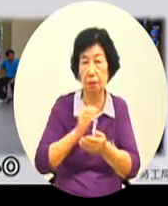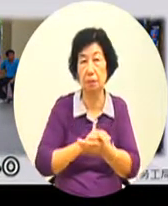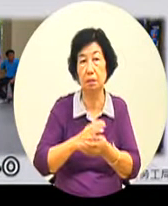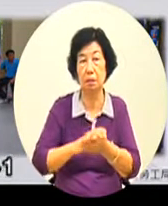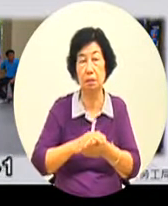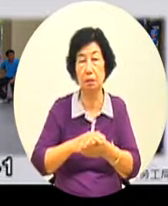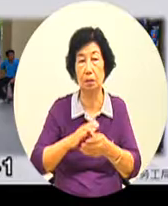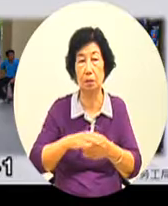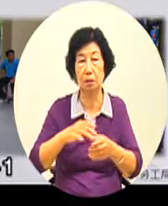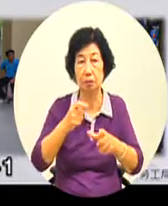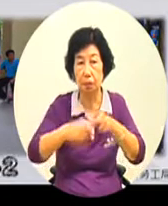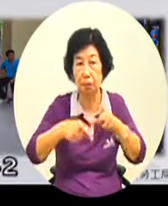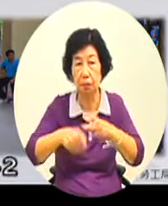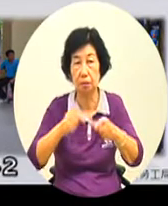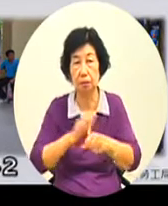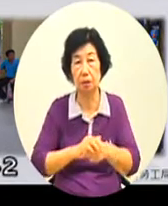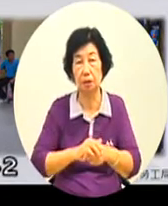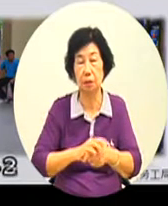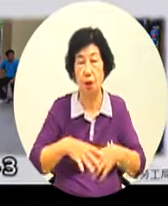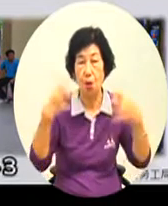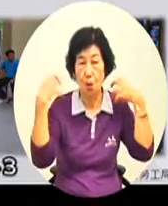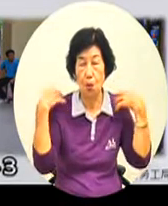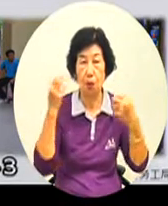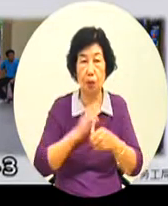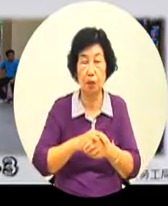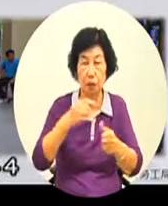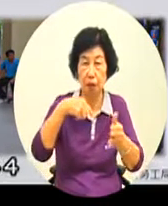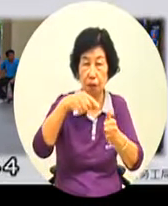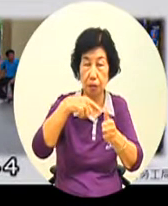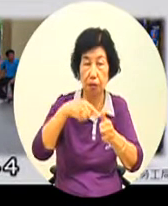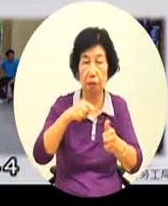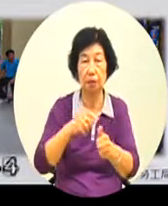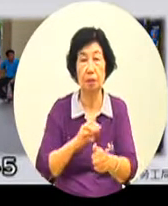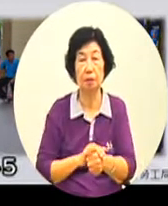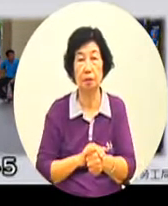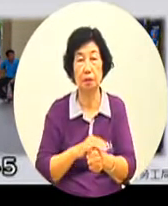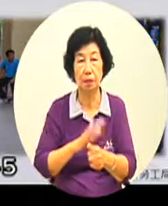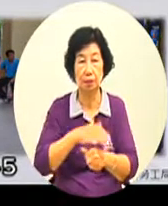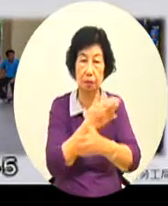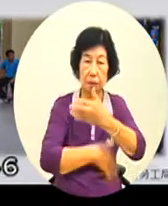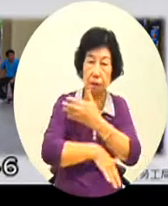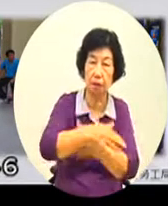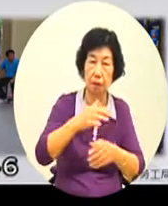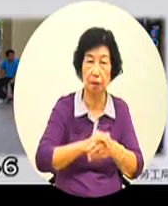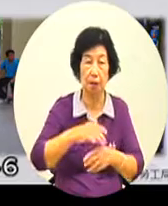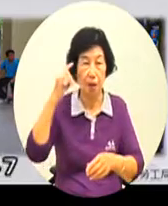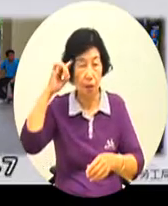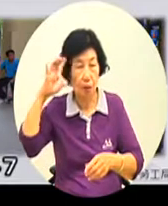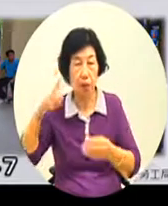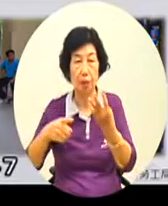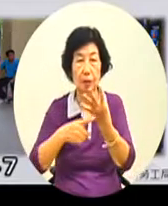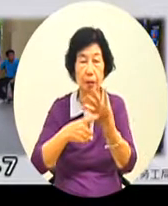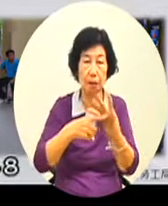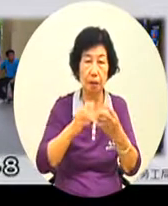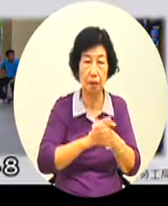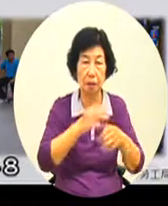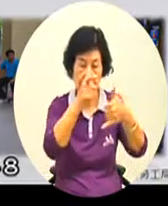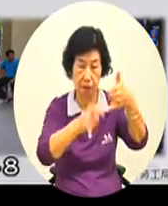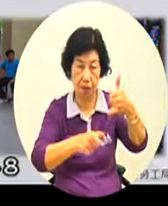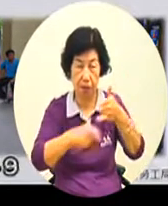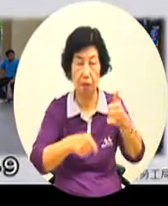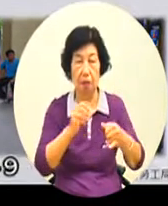的业界人士担任辅导顾问，提供我们身心障碍者的创业个案能够进行多元的